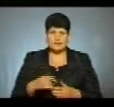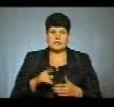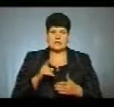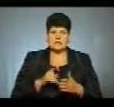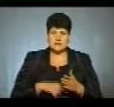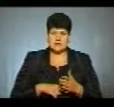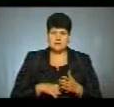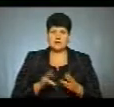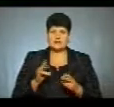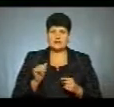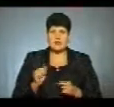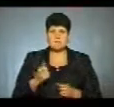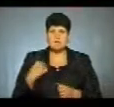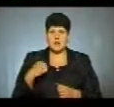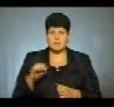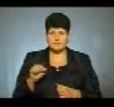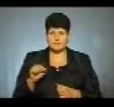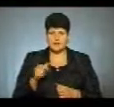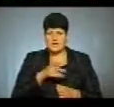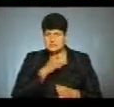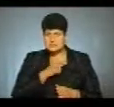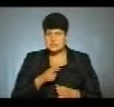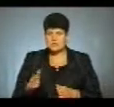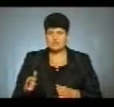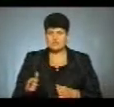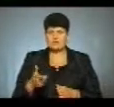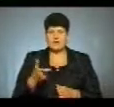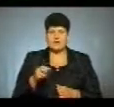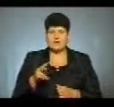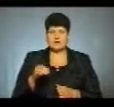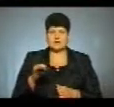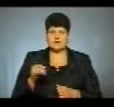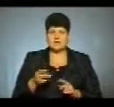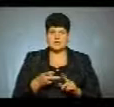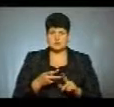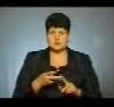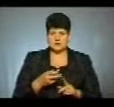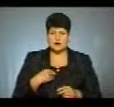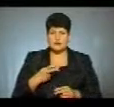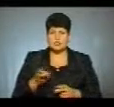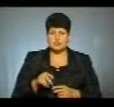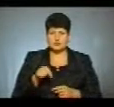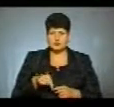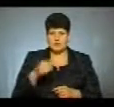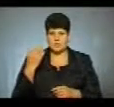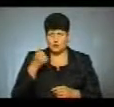Надіємося на перемогу. Сезон мій в Галичанці другий. Я прийшла минулого року